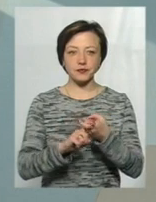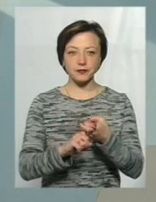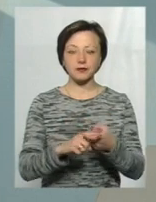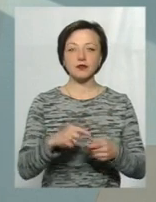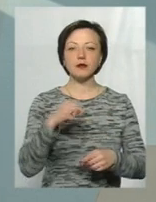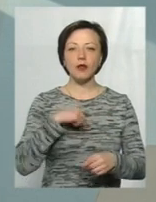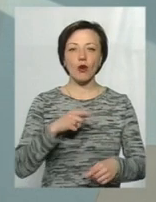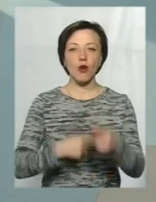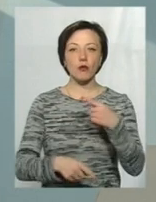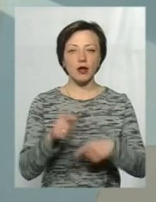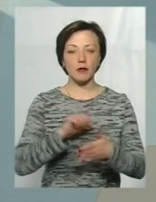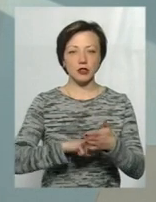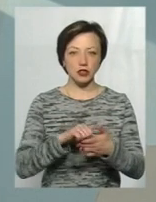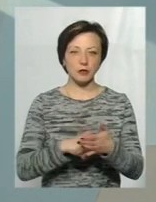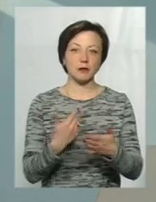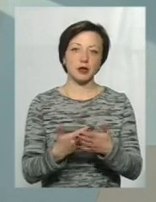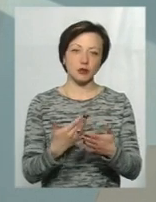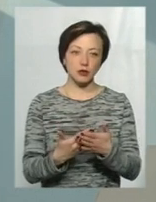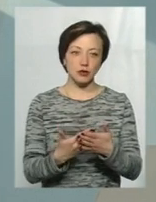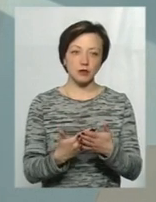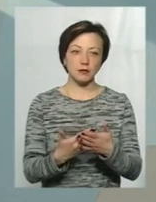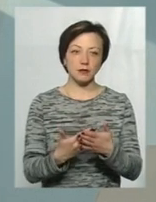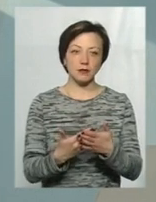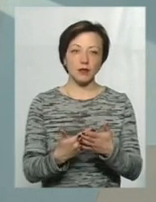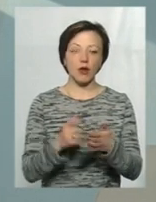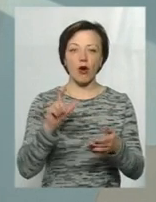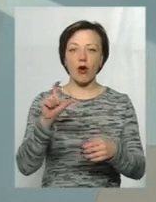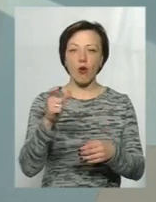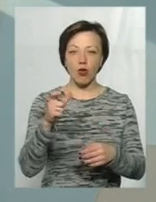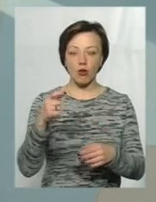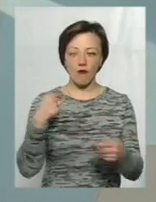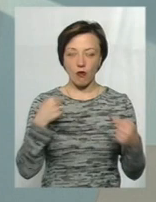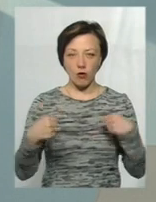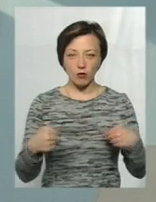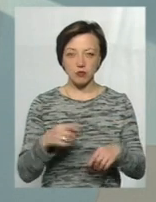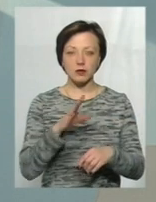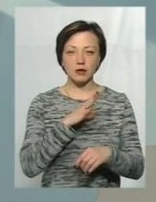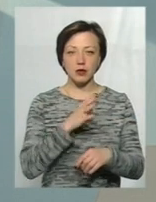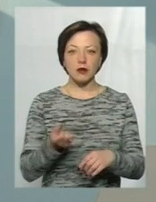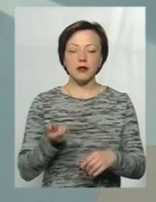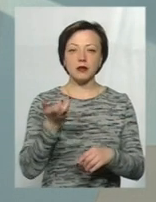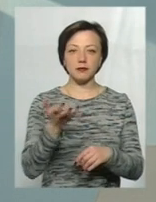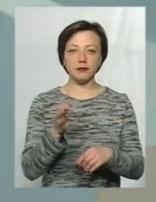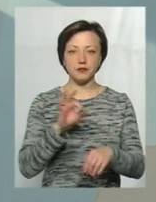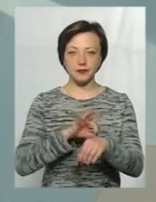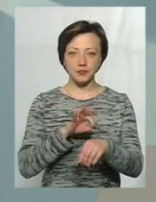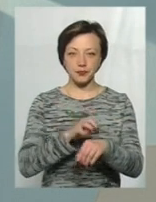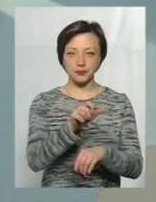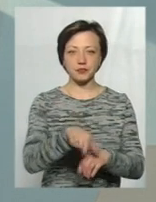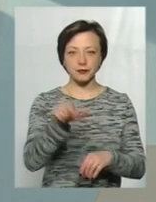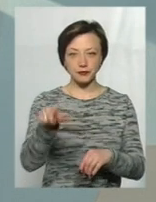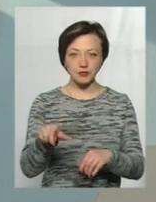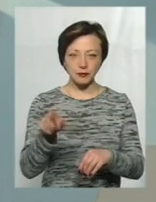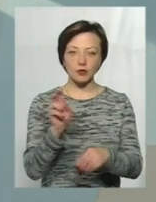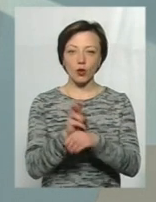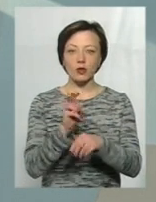гормональними причинами, і, припустимо, там голковколювання таких, в мене було таких декілька пацієнтів, які